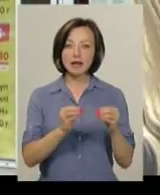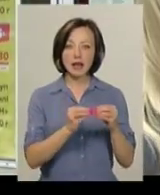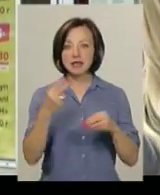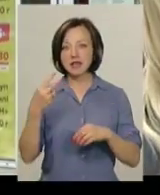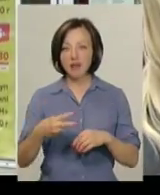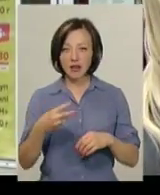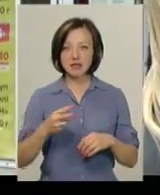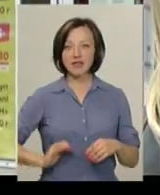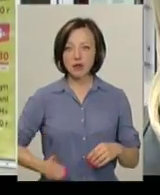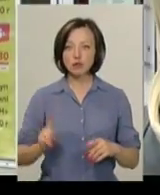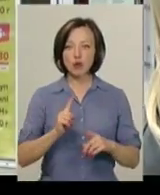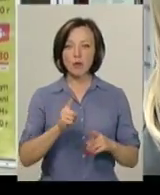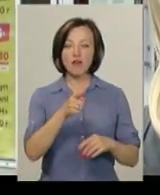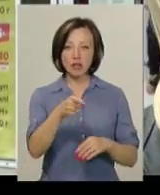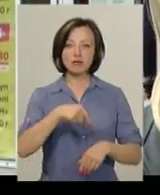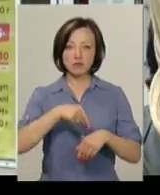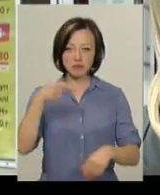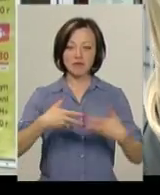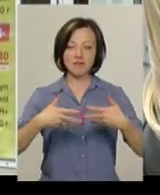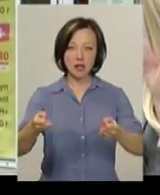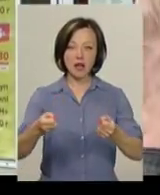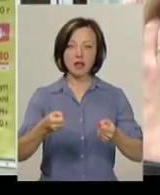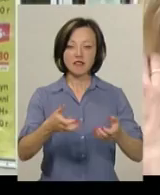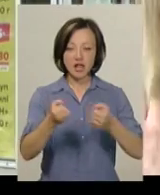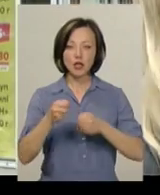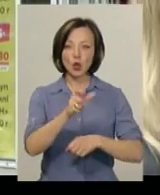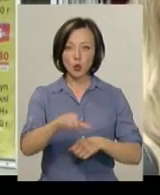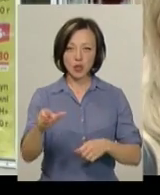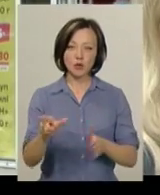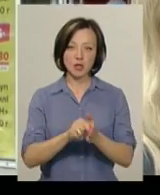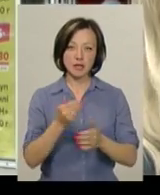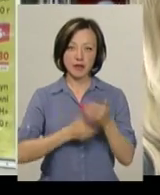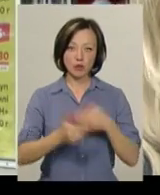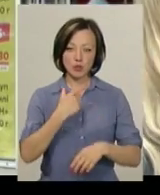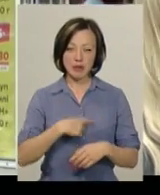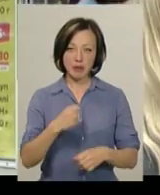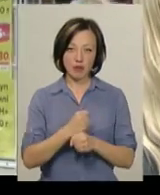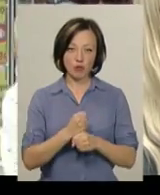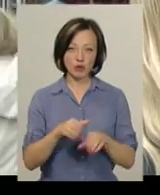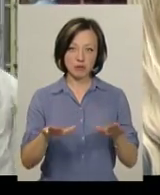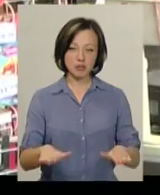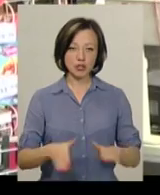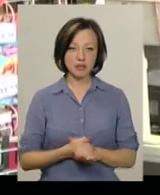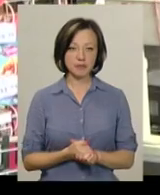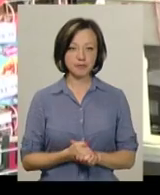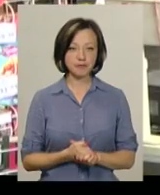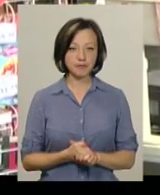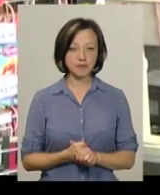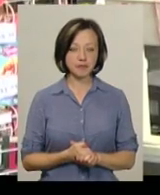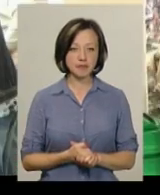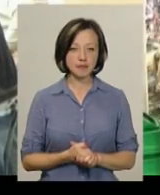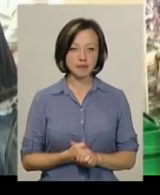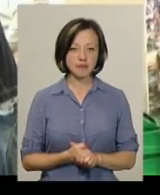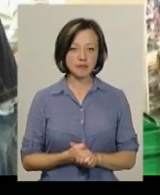того, щоб вони відгукнулися взяти людину з інвалідністю до себе на робоче місце. Ірина Аріон,